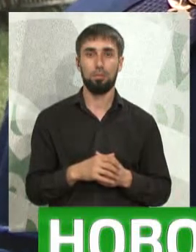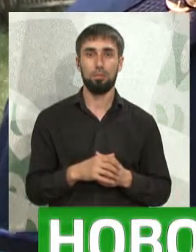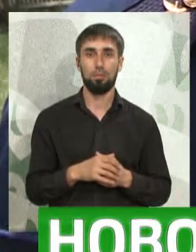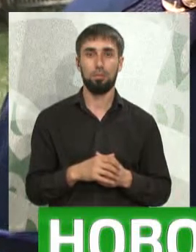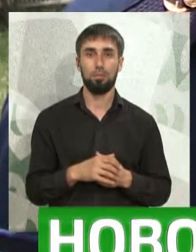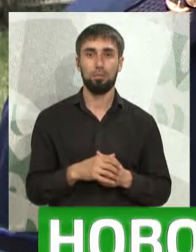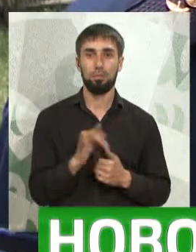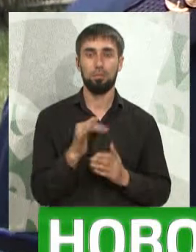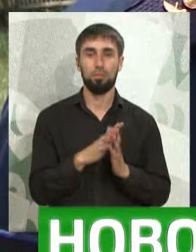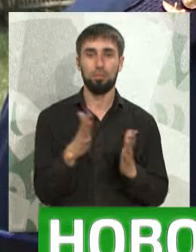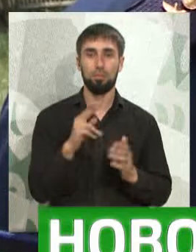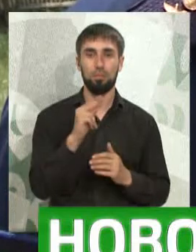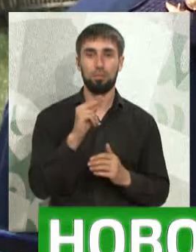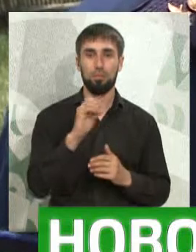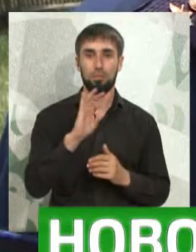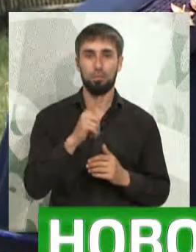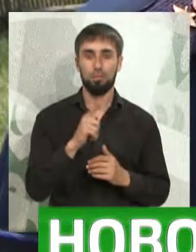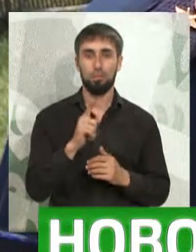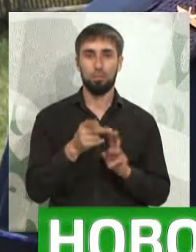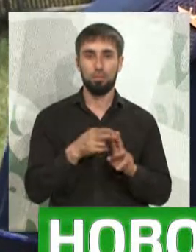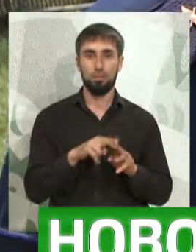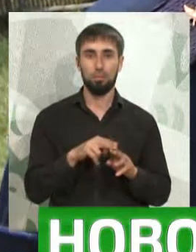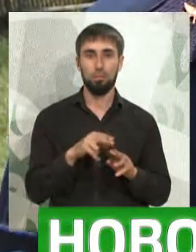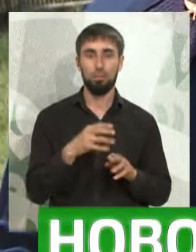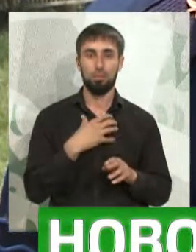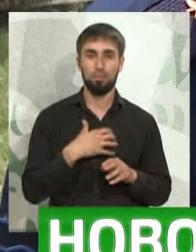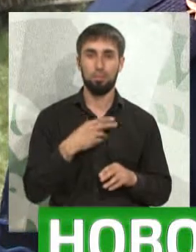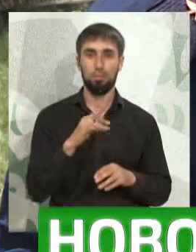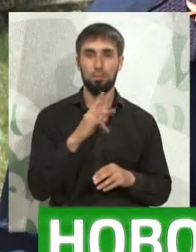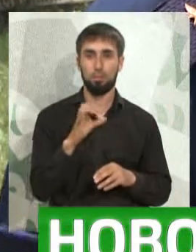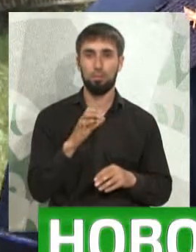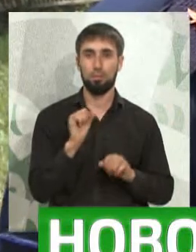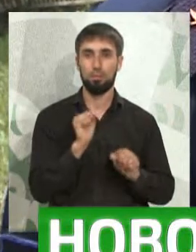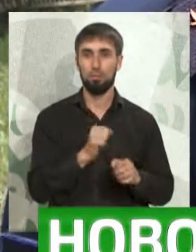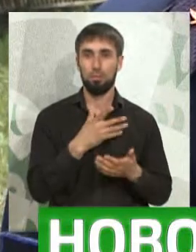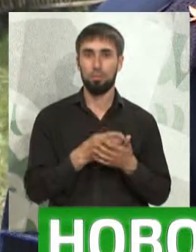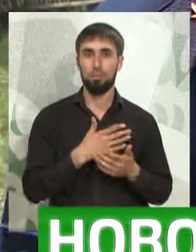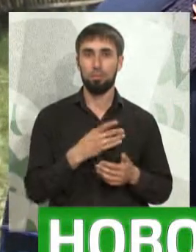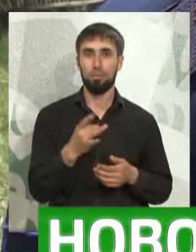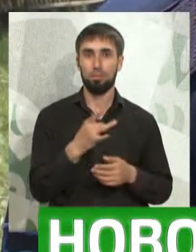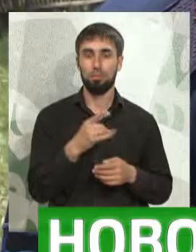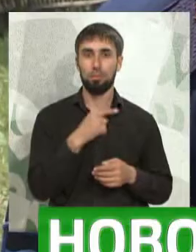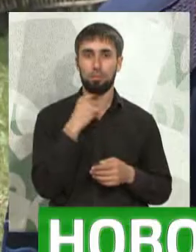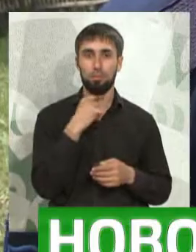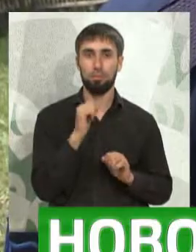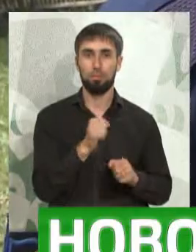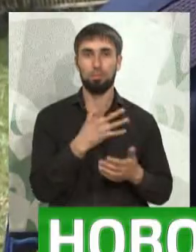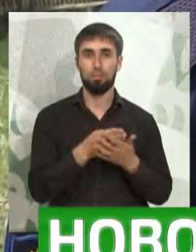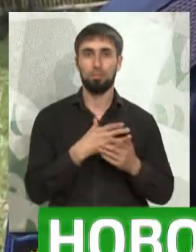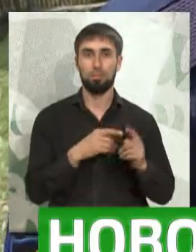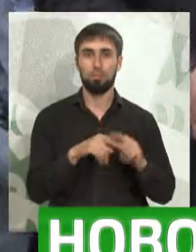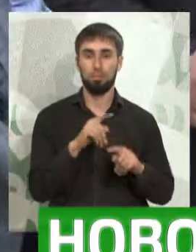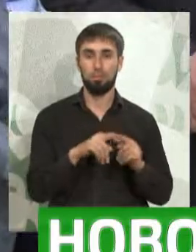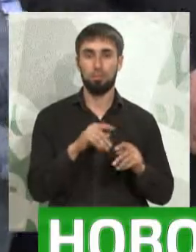Мне большая честь, и это очень важно для нас, что он защищал нашу республику Ингушетию, защищая наш народ. Спасибо им